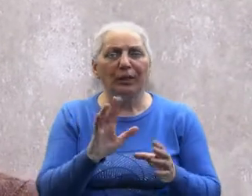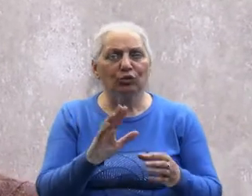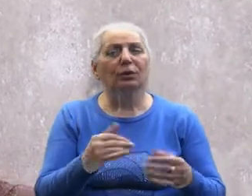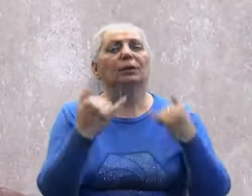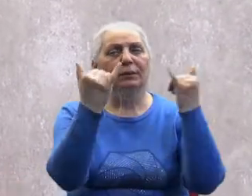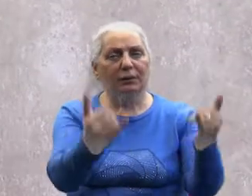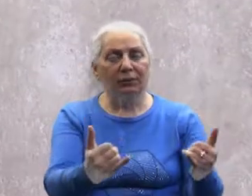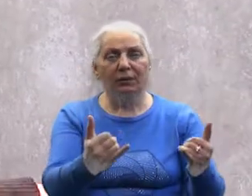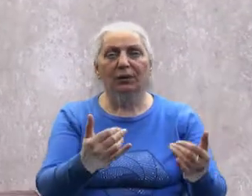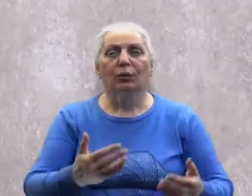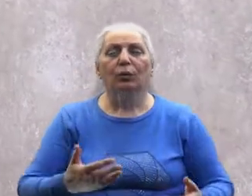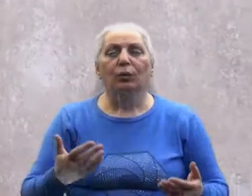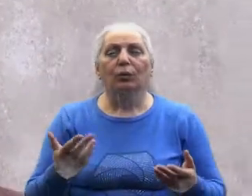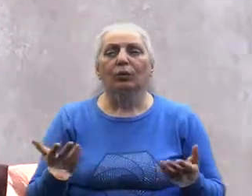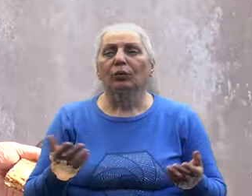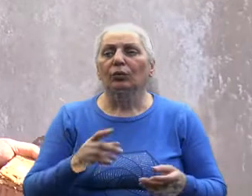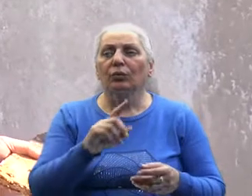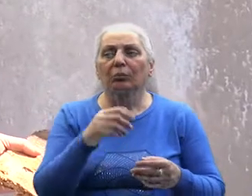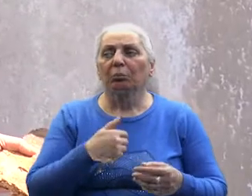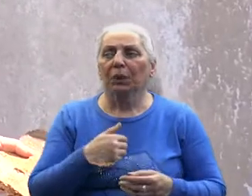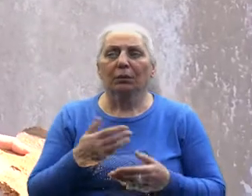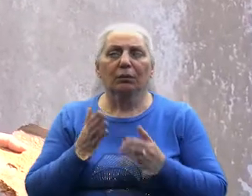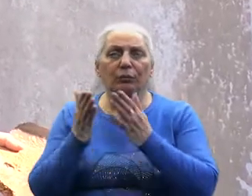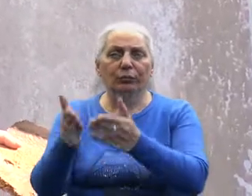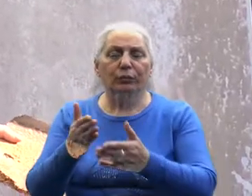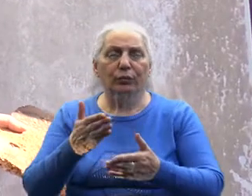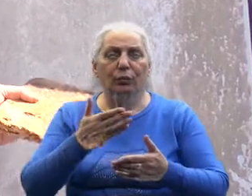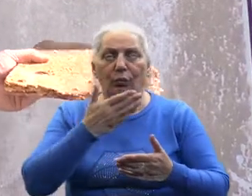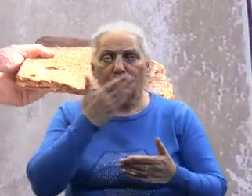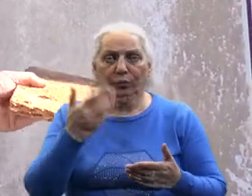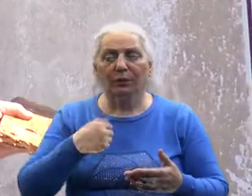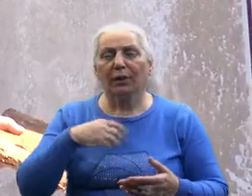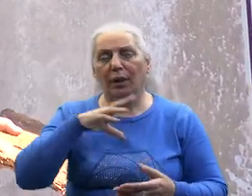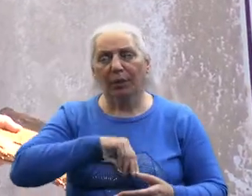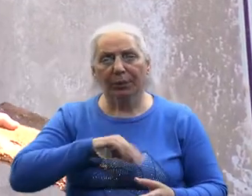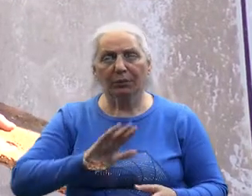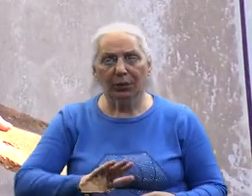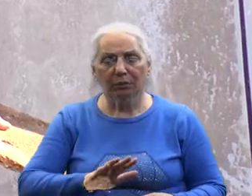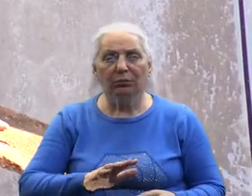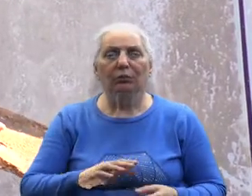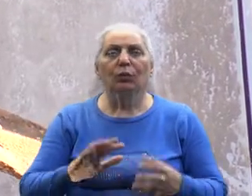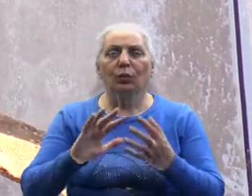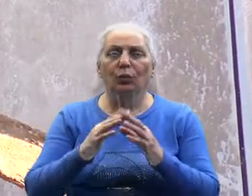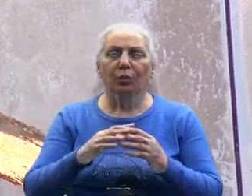արին, ինչը ներկայացրինք, անտեսեցին նախկին գյուղապետի շնորհիվ